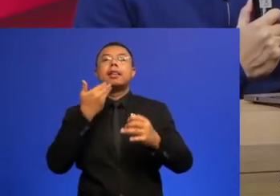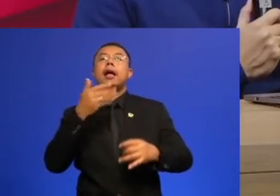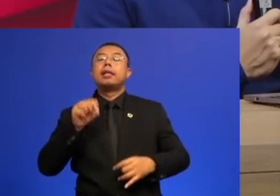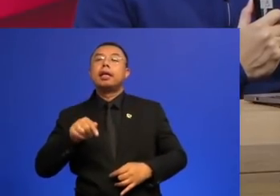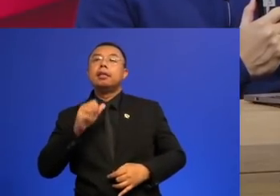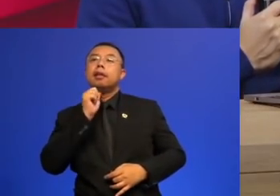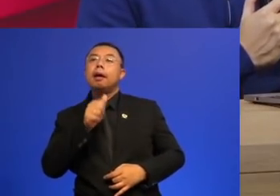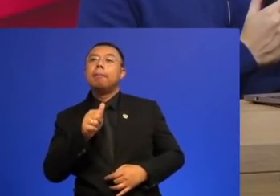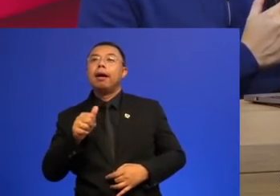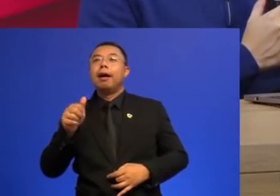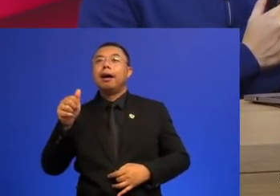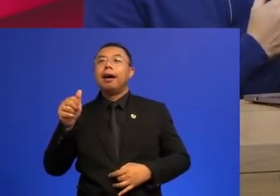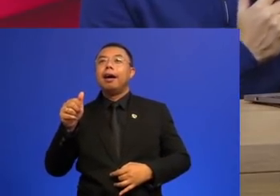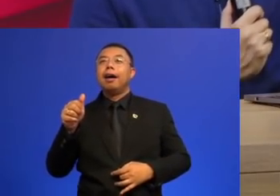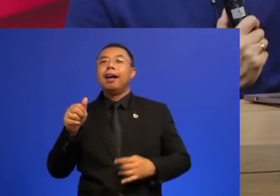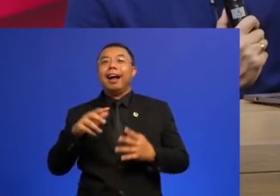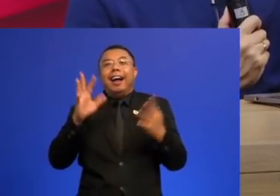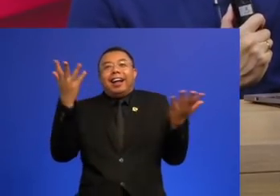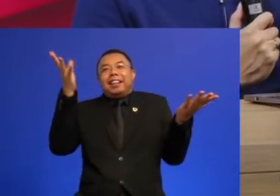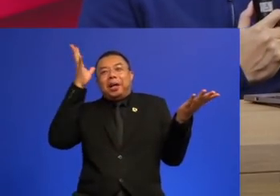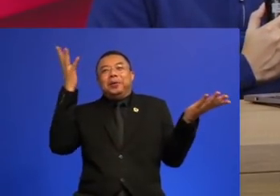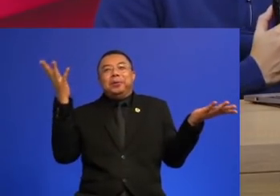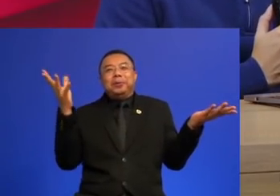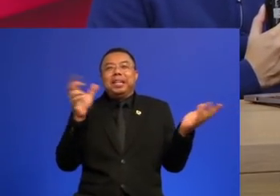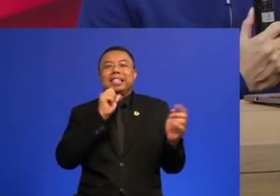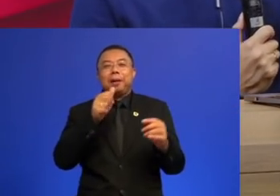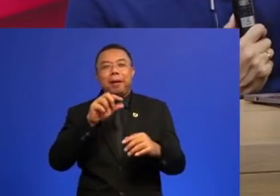siapa? Duda itu jangan-jangan.